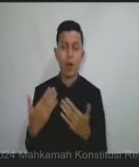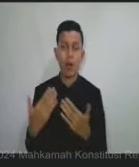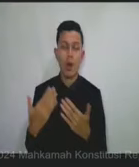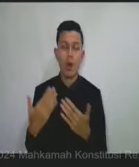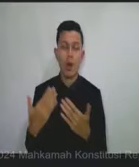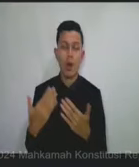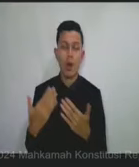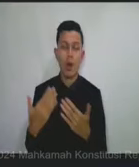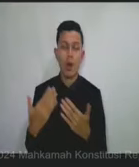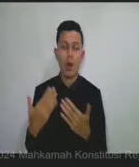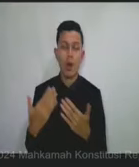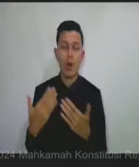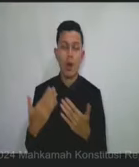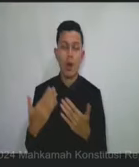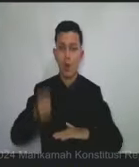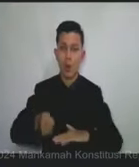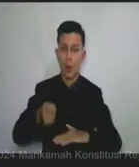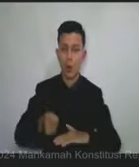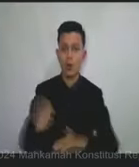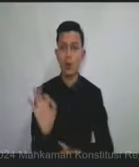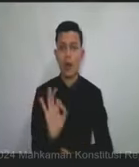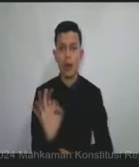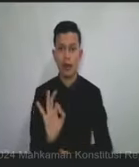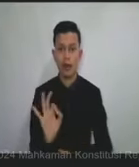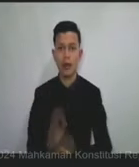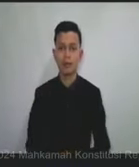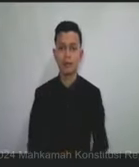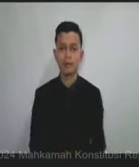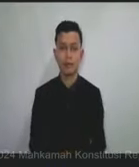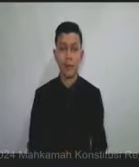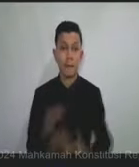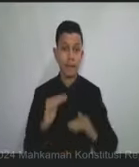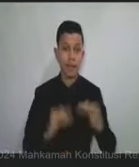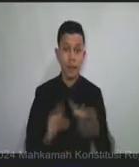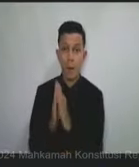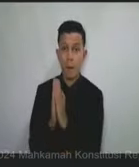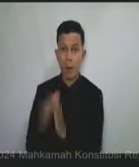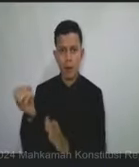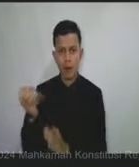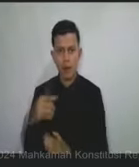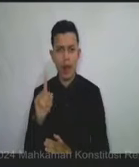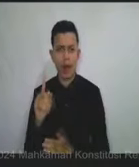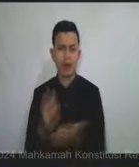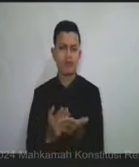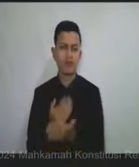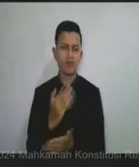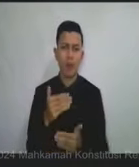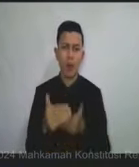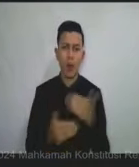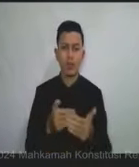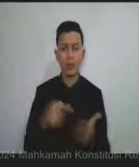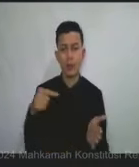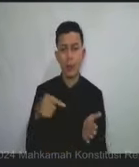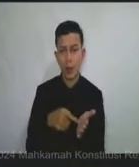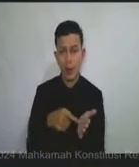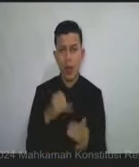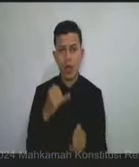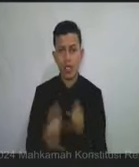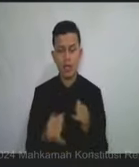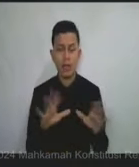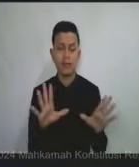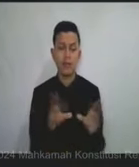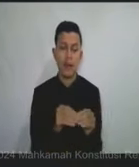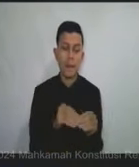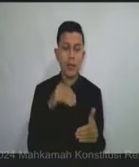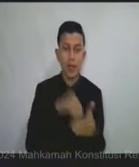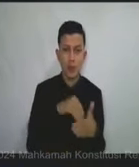hukum menimbang bahwa pemohon mendalilkan terjadi pelanggaran prosedur pemilu yang mempengaruhi hasil perolehan suara dan seterusnya dianggap diucapkan menurut